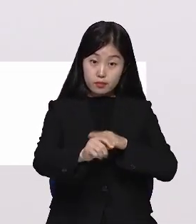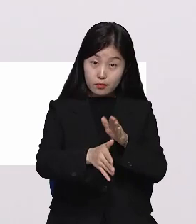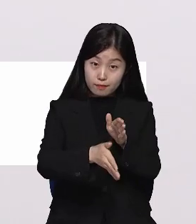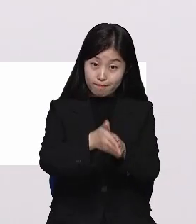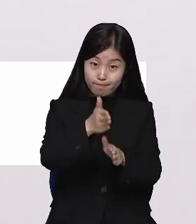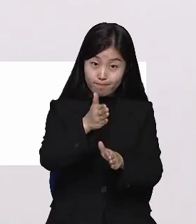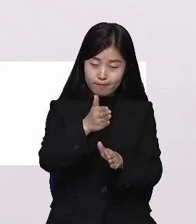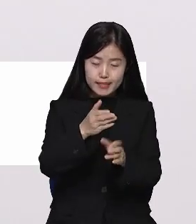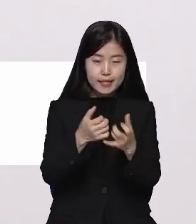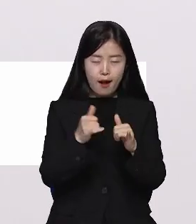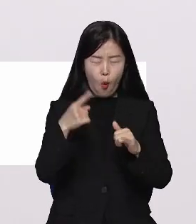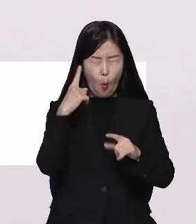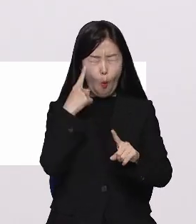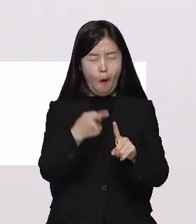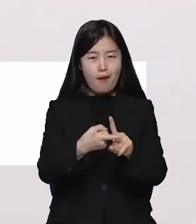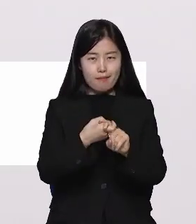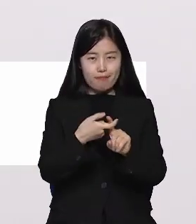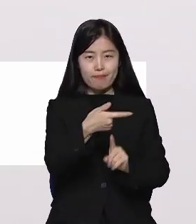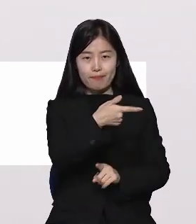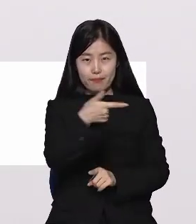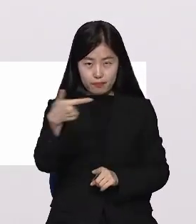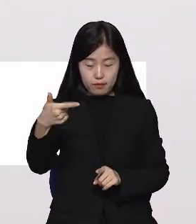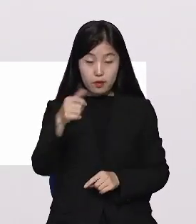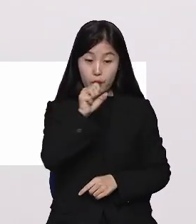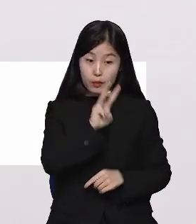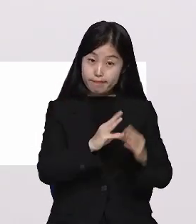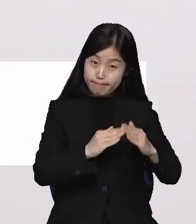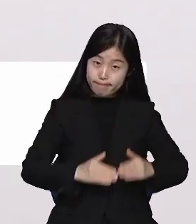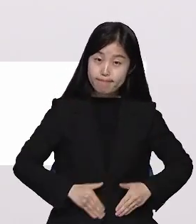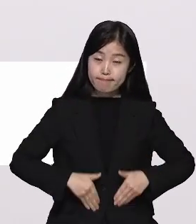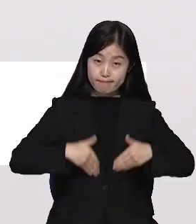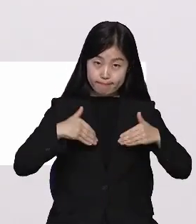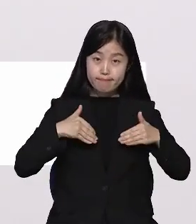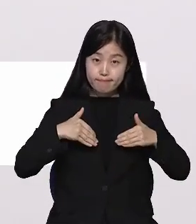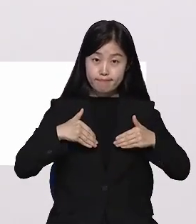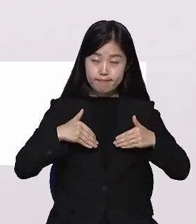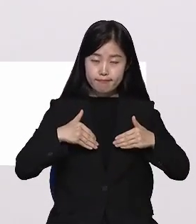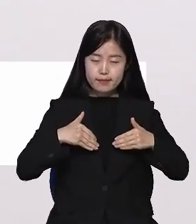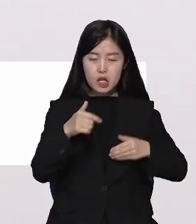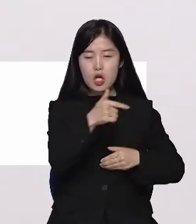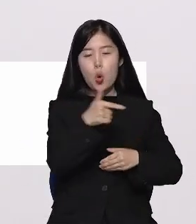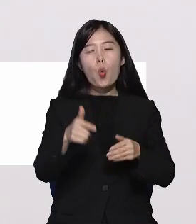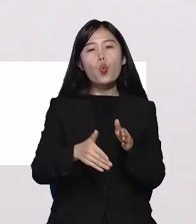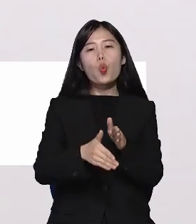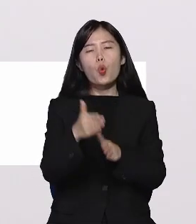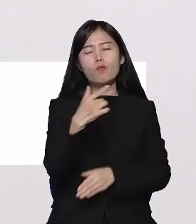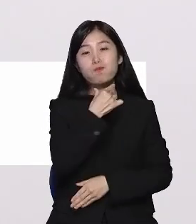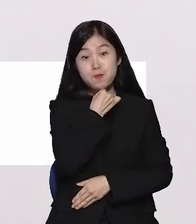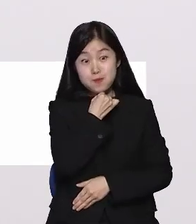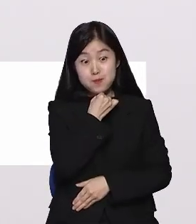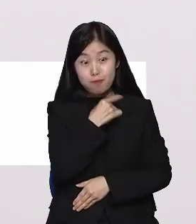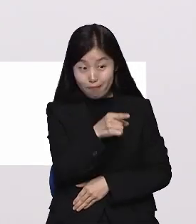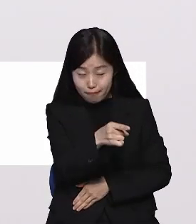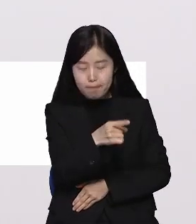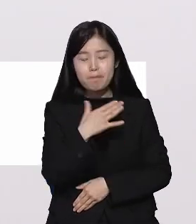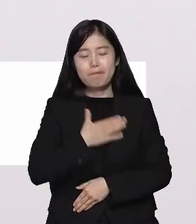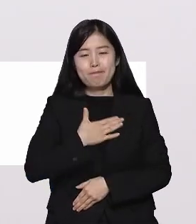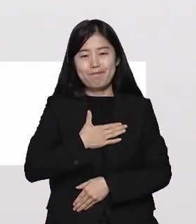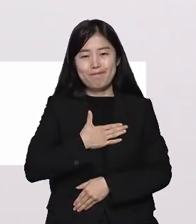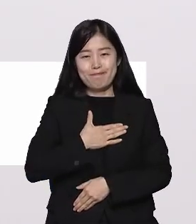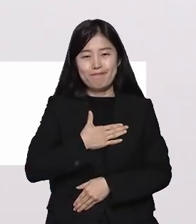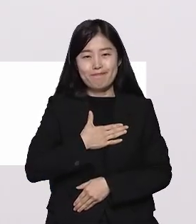관심도가 높아지고 있는 그런 상태에 있습니다. 광주 전남도 광주 메가시티를 간절히 바라고 원한다면 저희들이